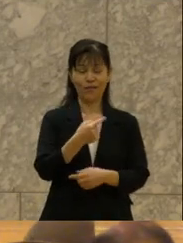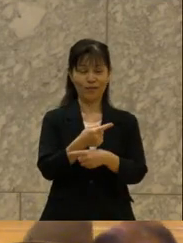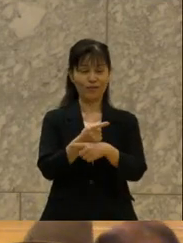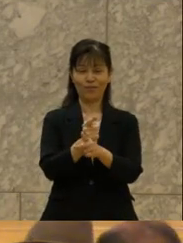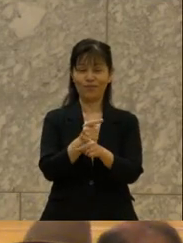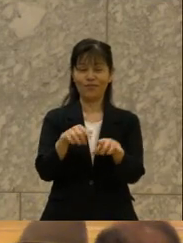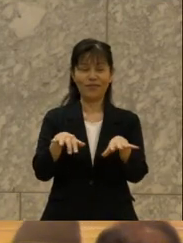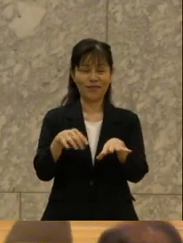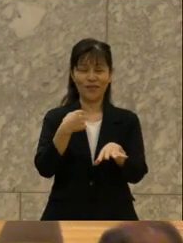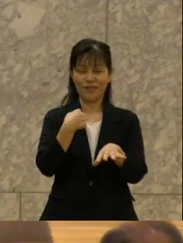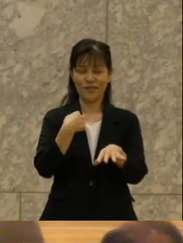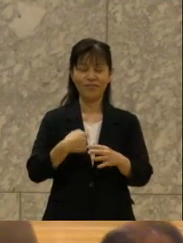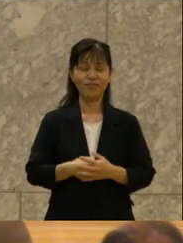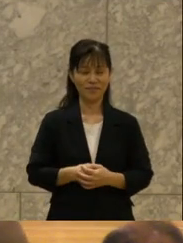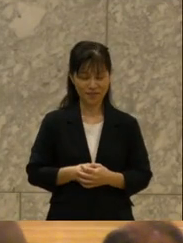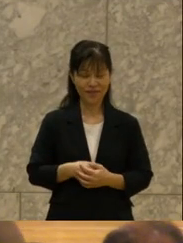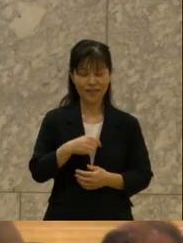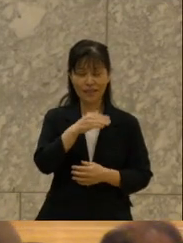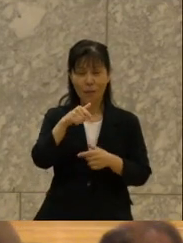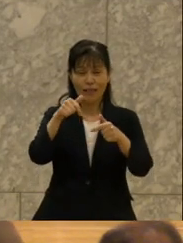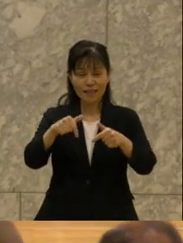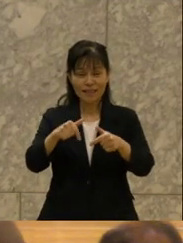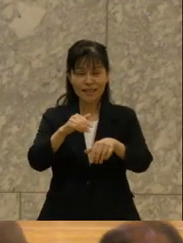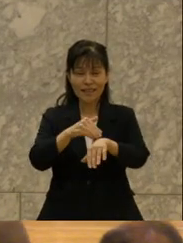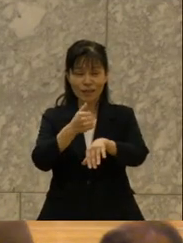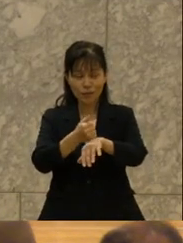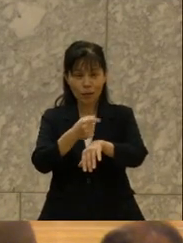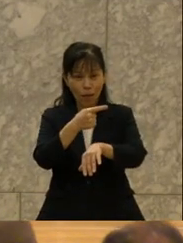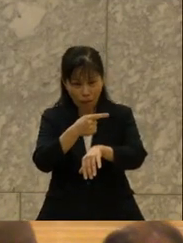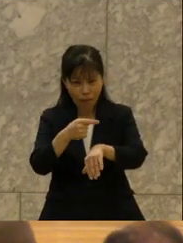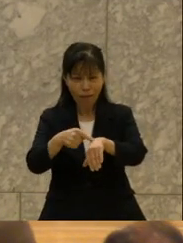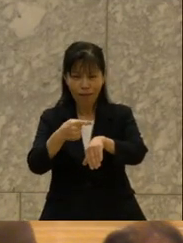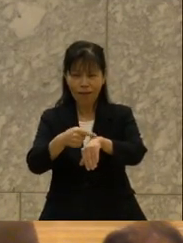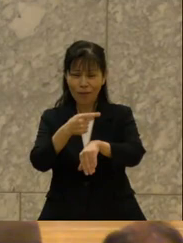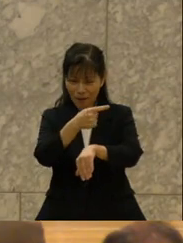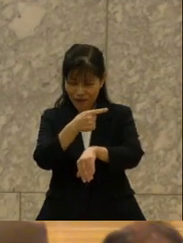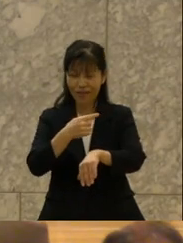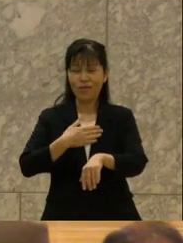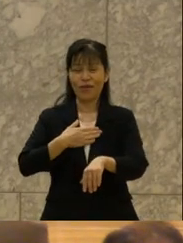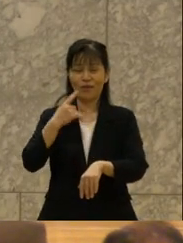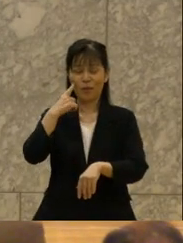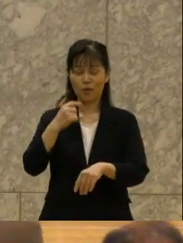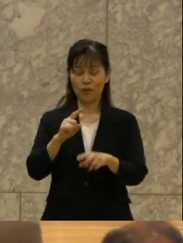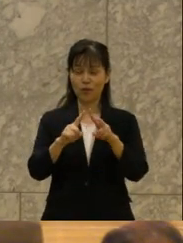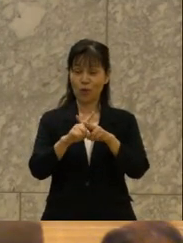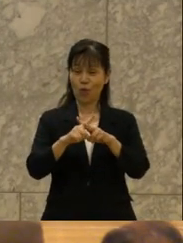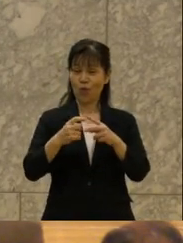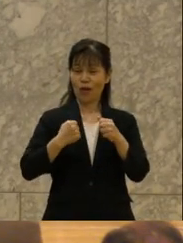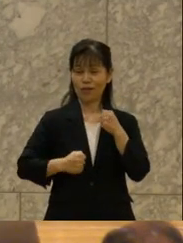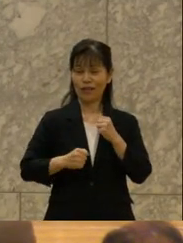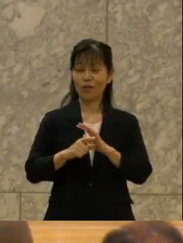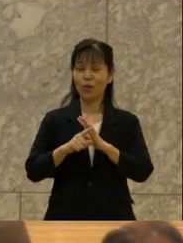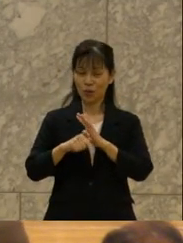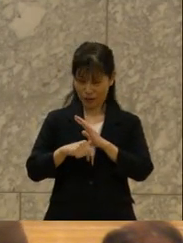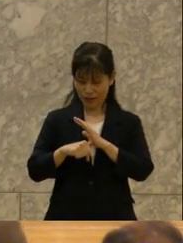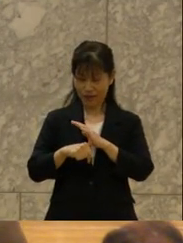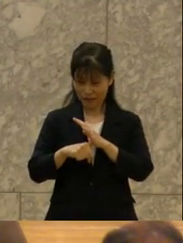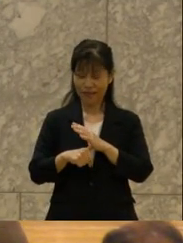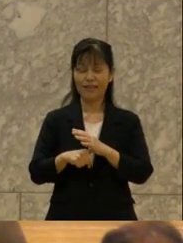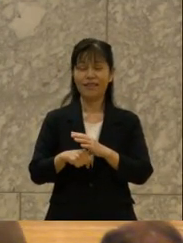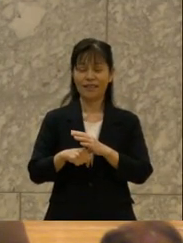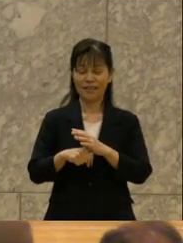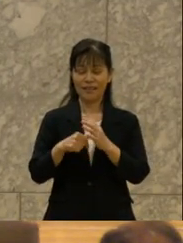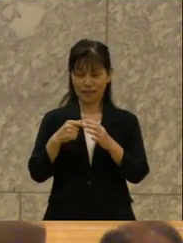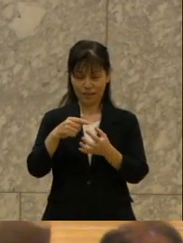すごいもうこれがなんか山西選手のね人柄が現れてるんですけれども小学校の時に習得して1年だっ